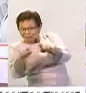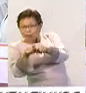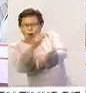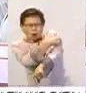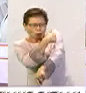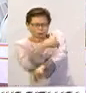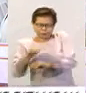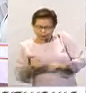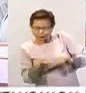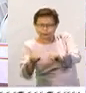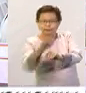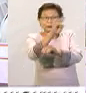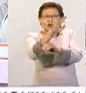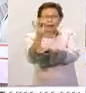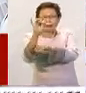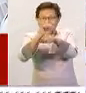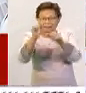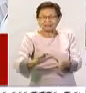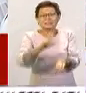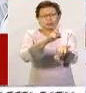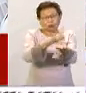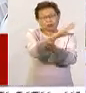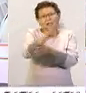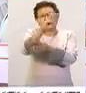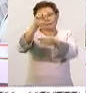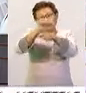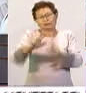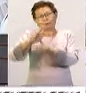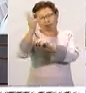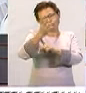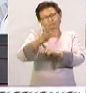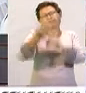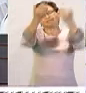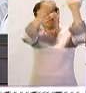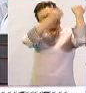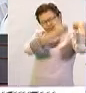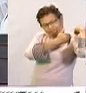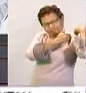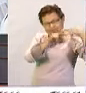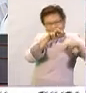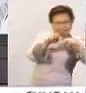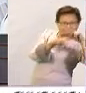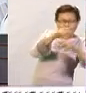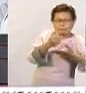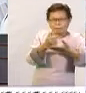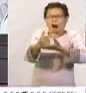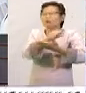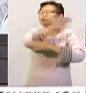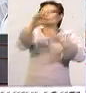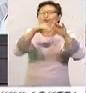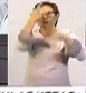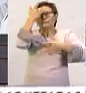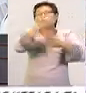bergerak. 78 petugas perubatan dan 6 petugas kebajikan diberi tanggungjawab memantau dan membantu kesemua